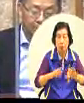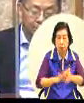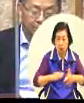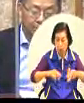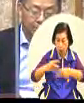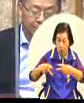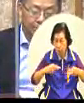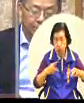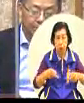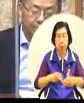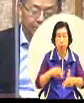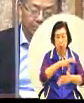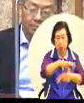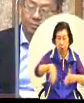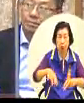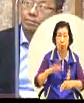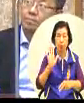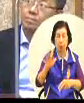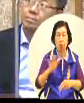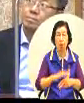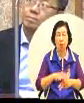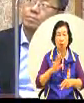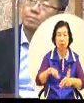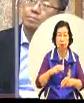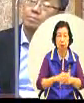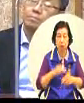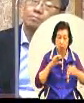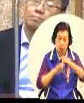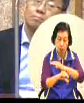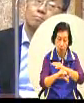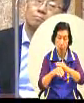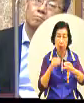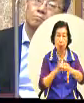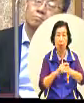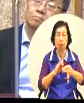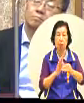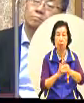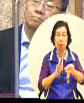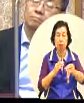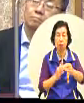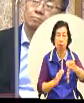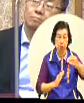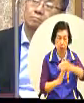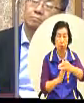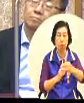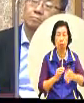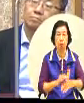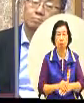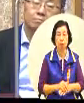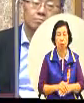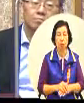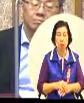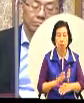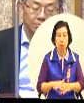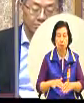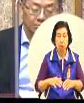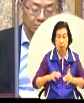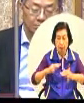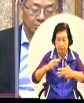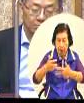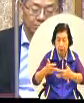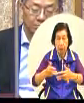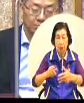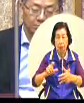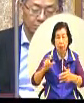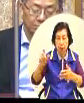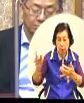的改变，那隧道口也阻塞。那依照当初莫拉克台风过后，南区水资源局必须要